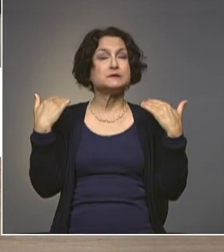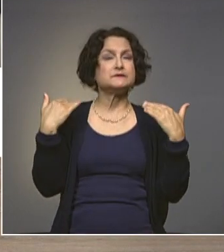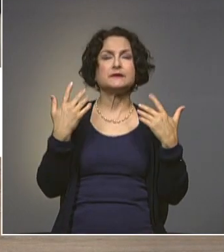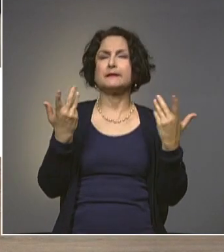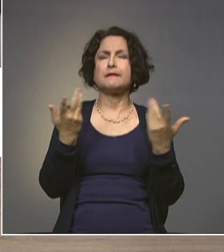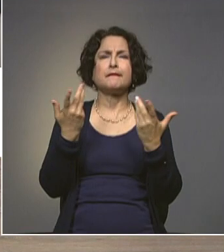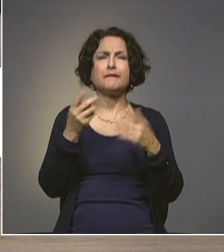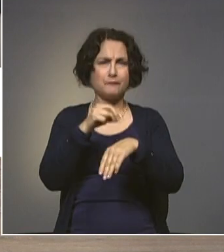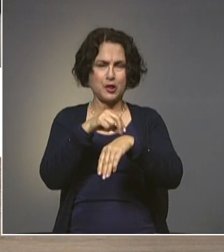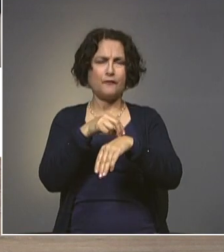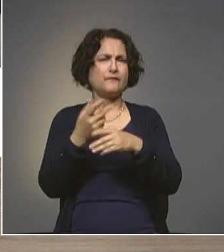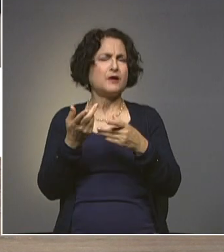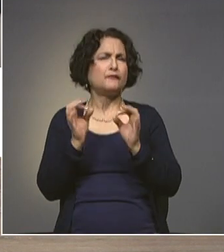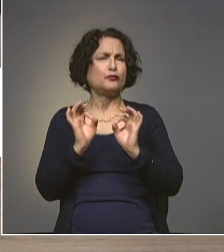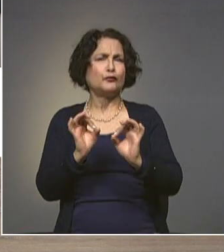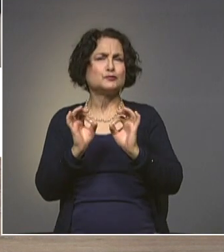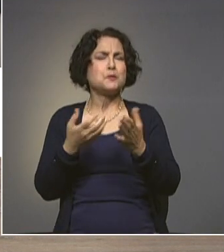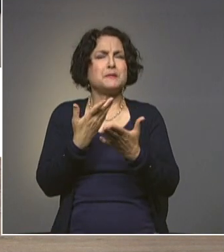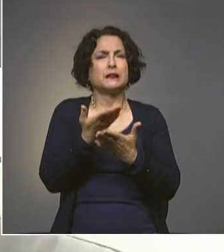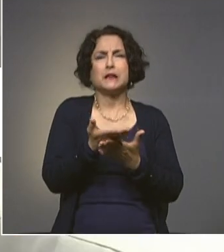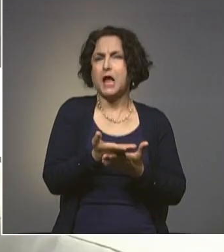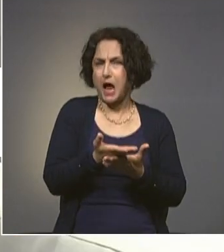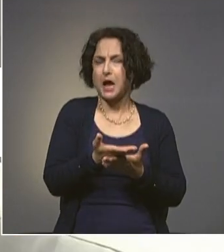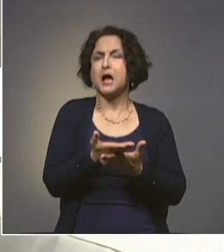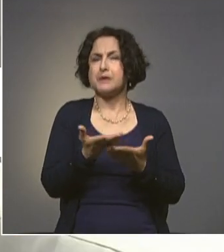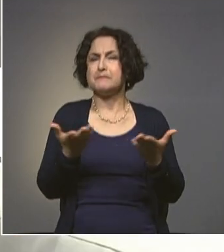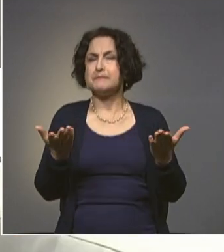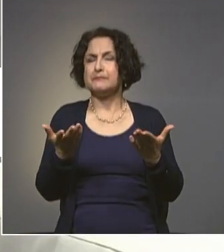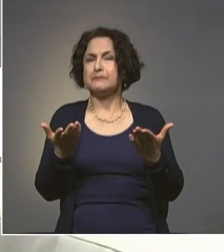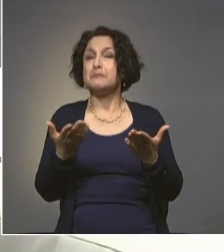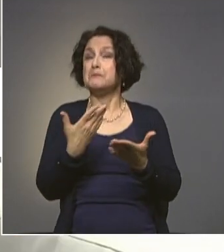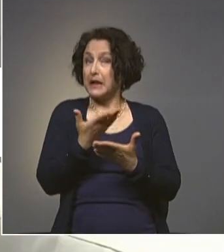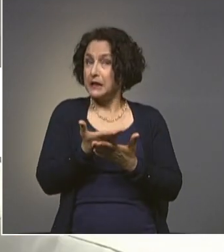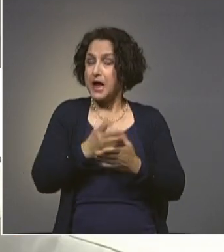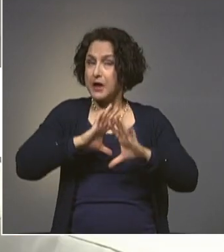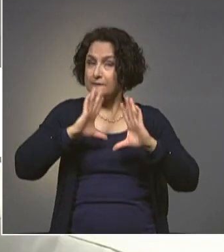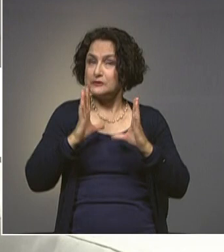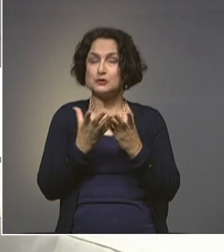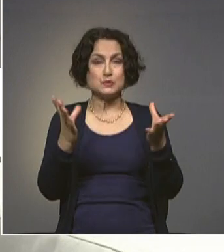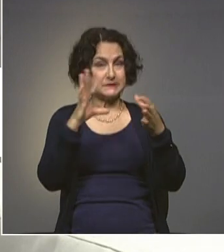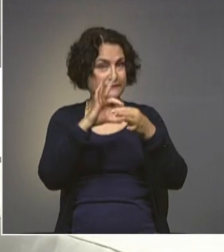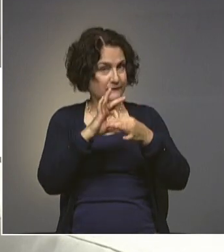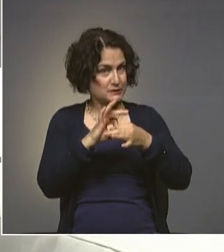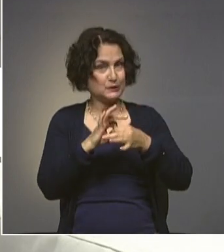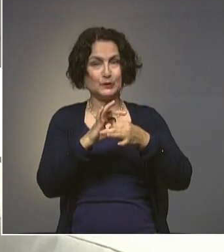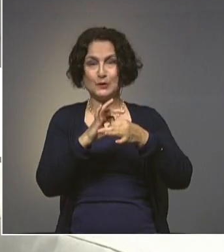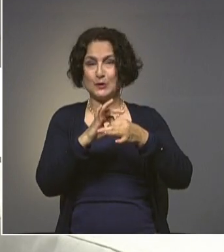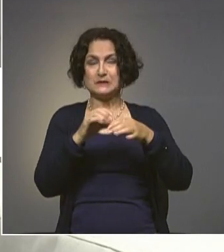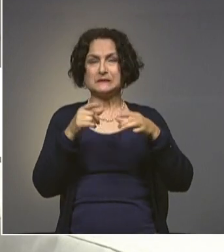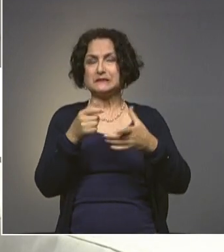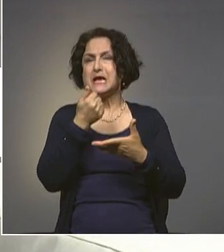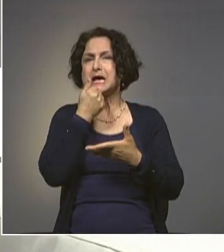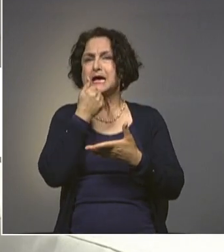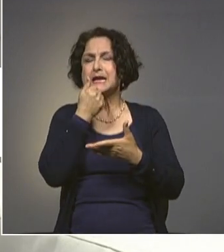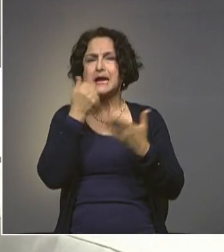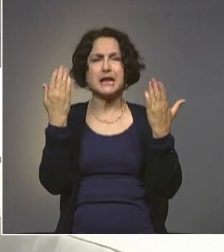предложи? Аграрният университет в Пловдив предлага всичко, което е свързано с аграрните